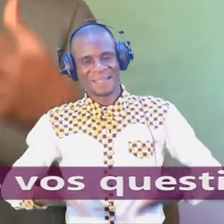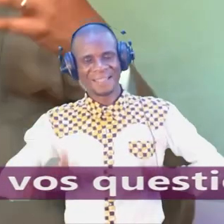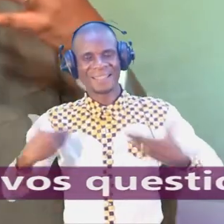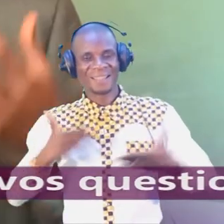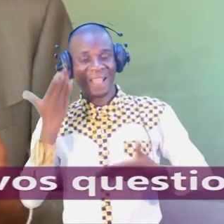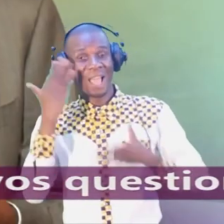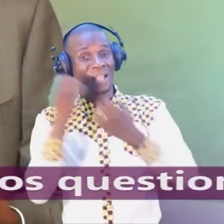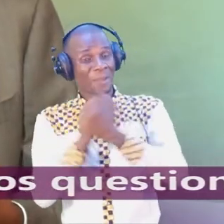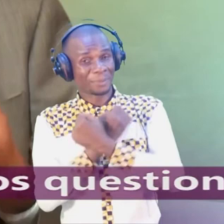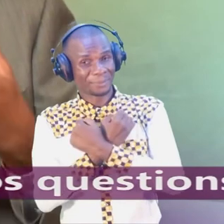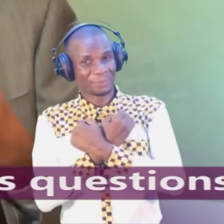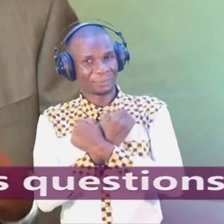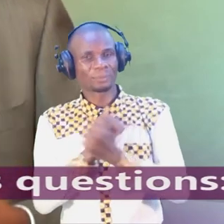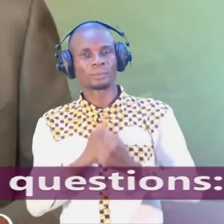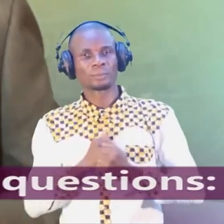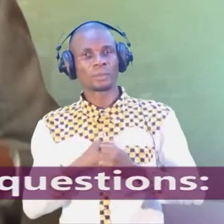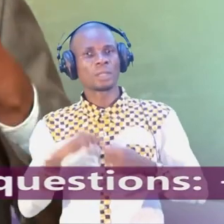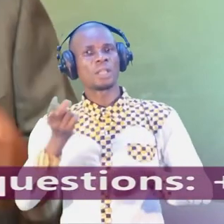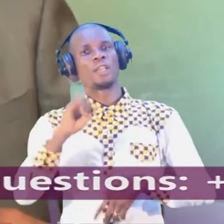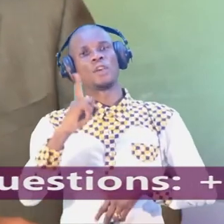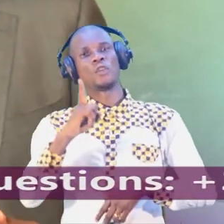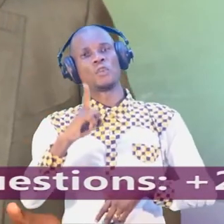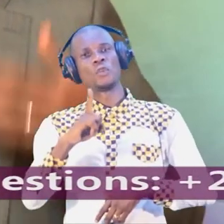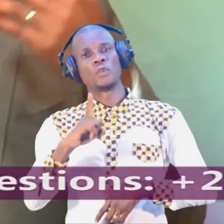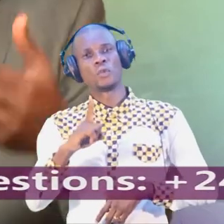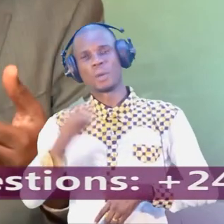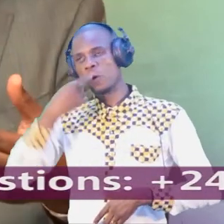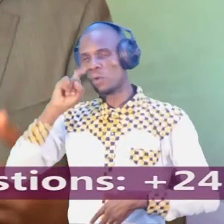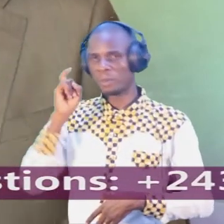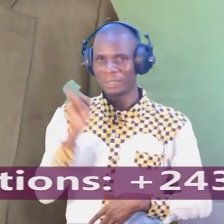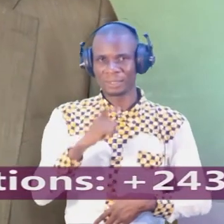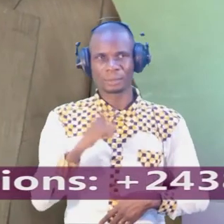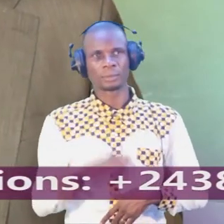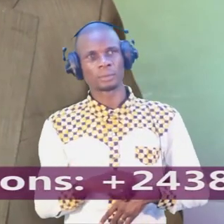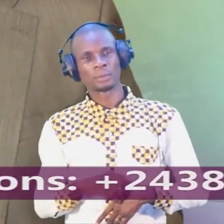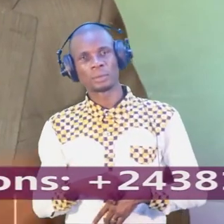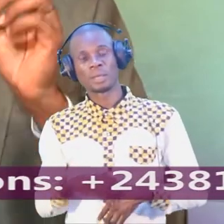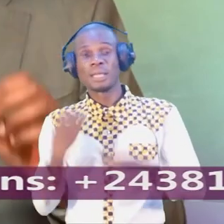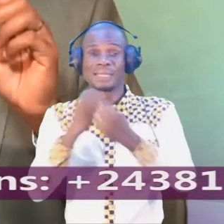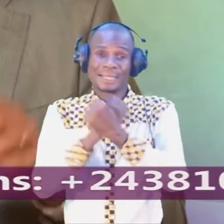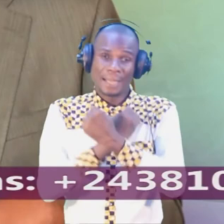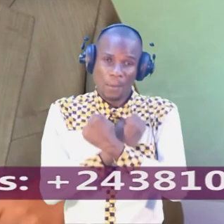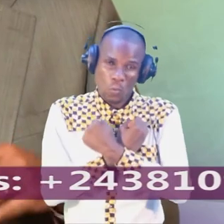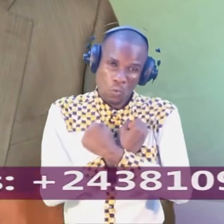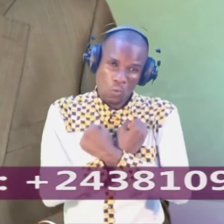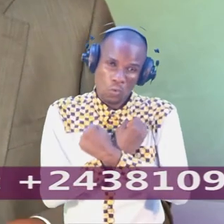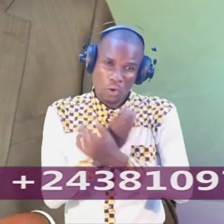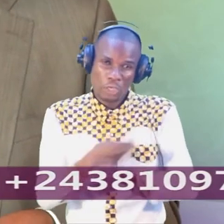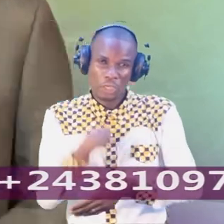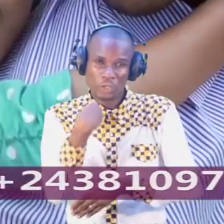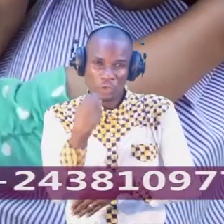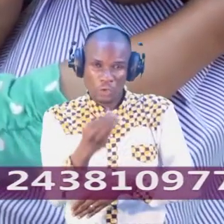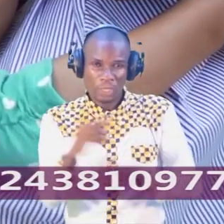Akaona kwamba anataka kumtendea mema tu kwa upendo, sio kwa